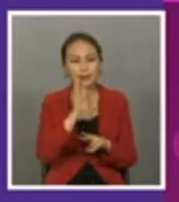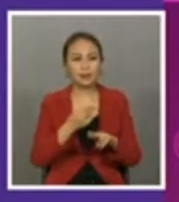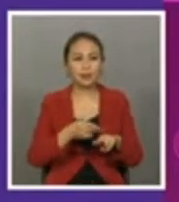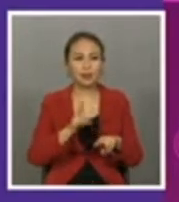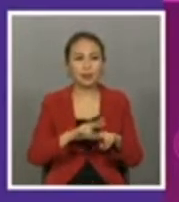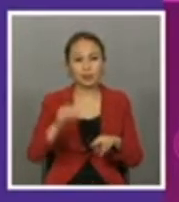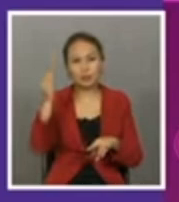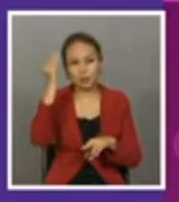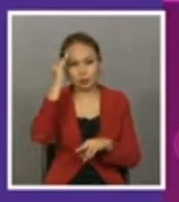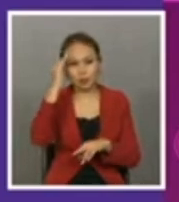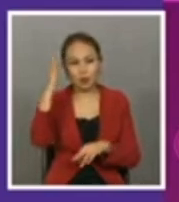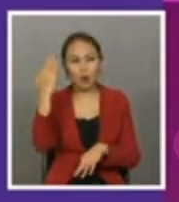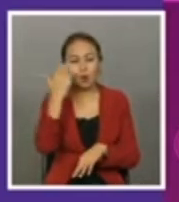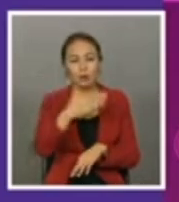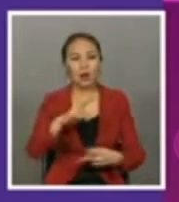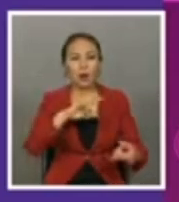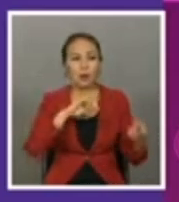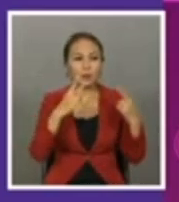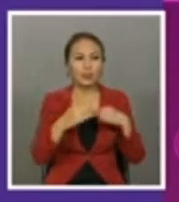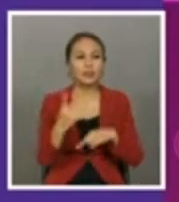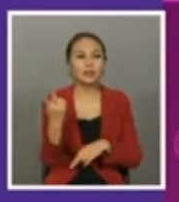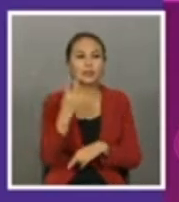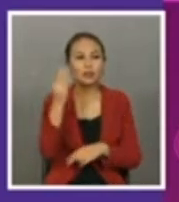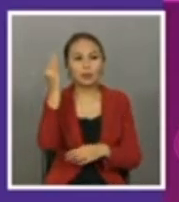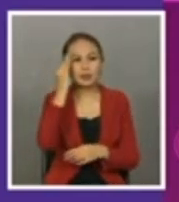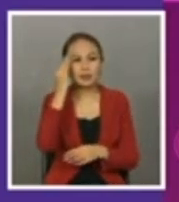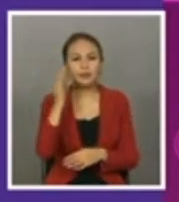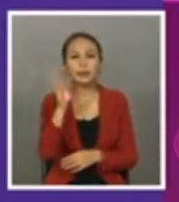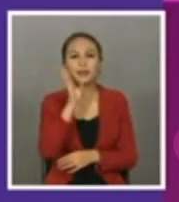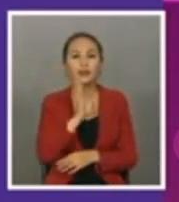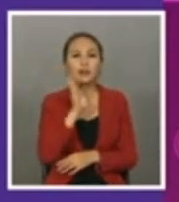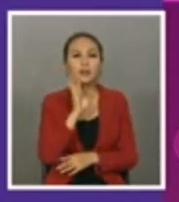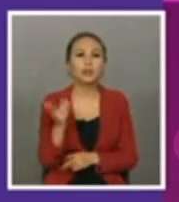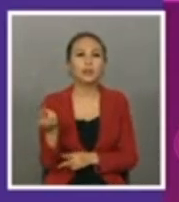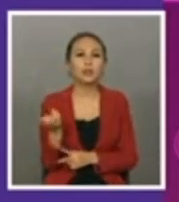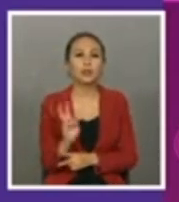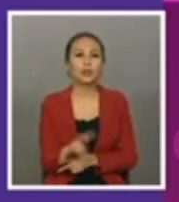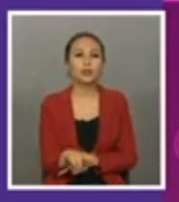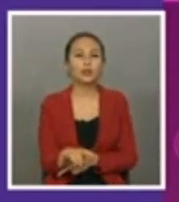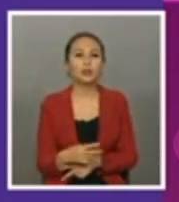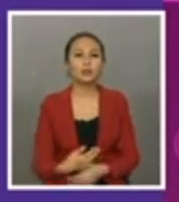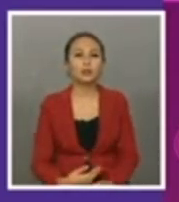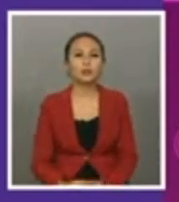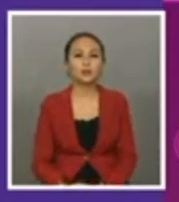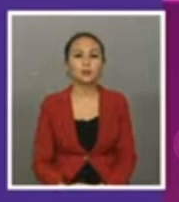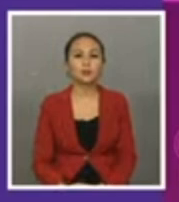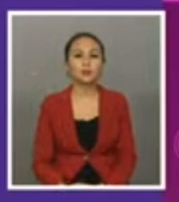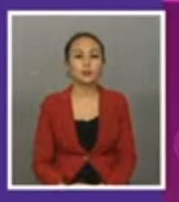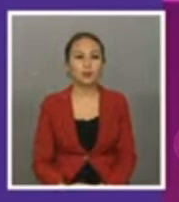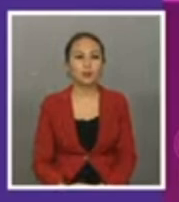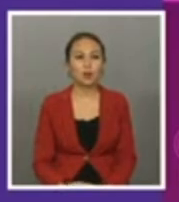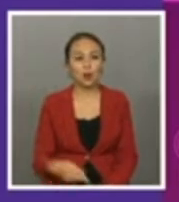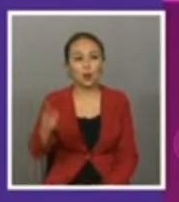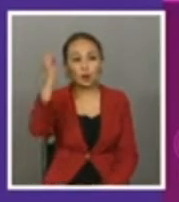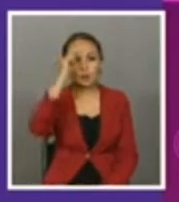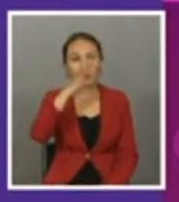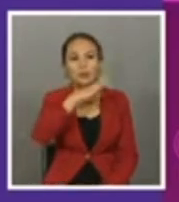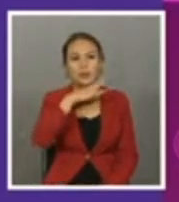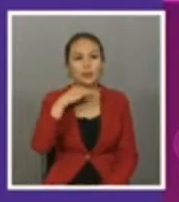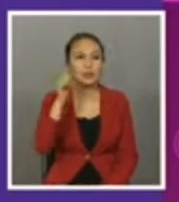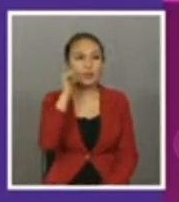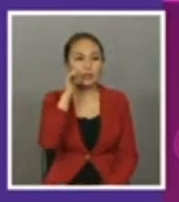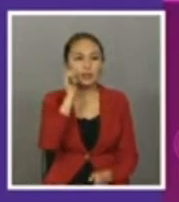мағынаны білдіреді. Оның ауыспалы екінші мағынасы – таңертең келу. Оқудың көбіне